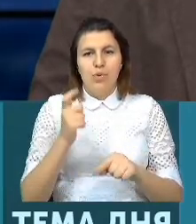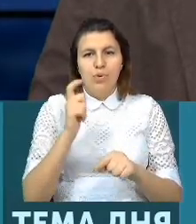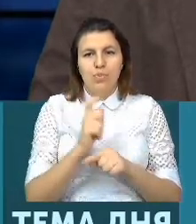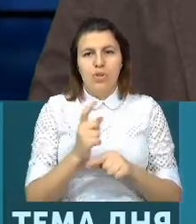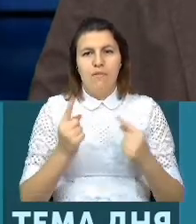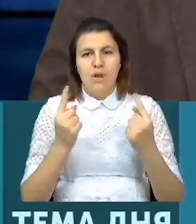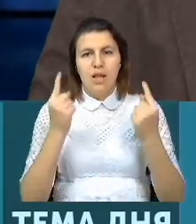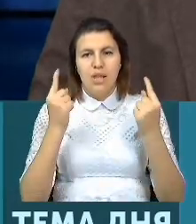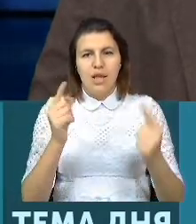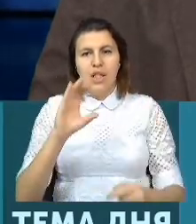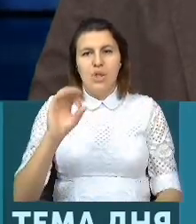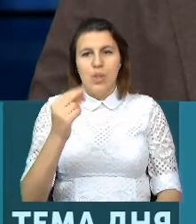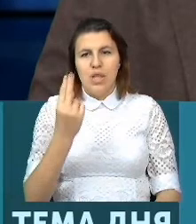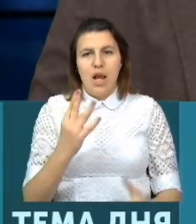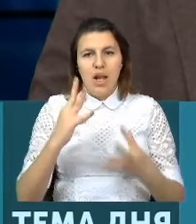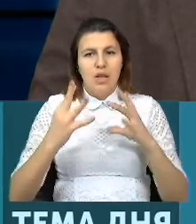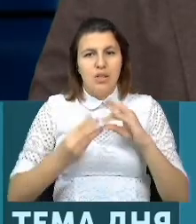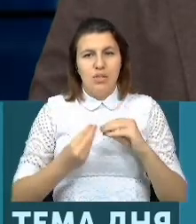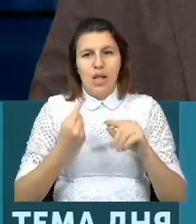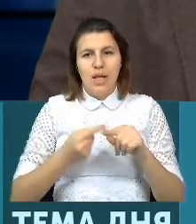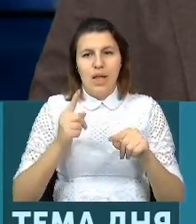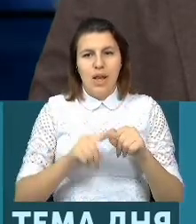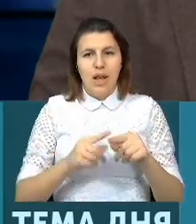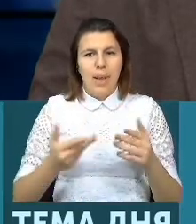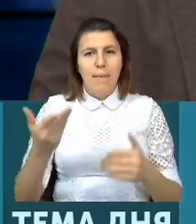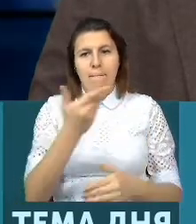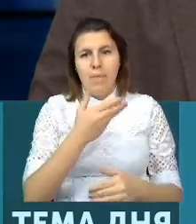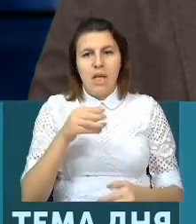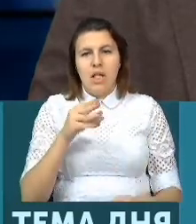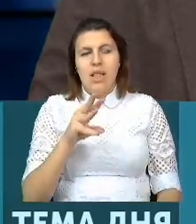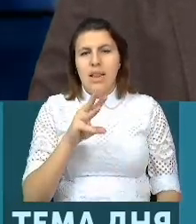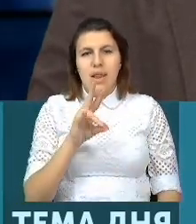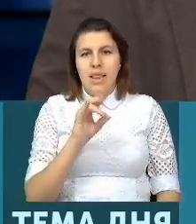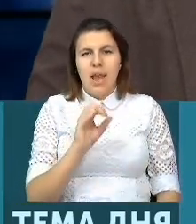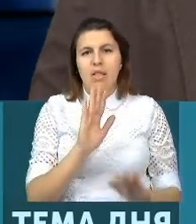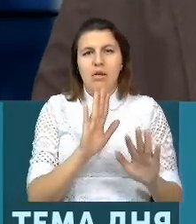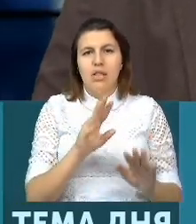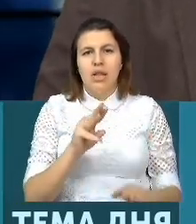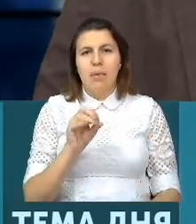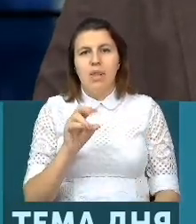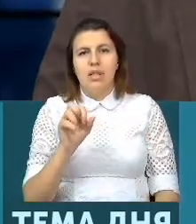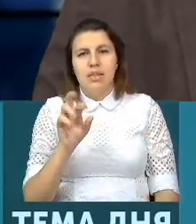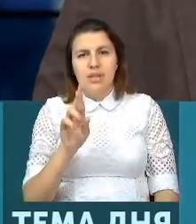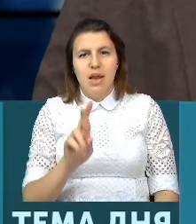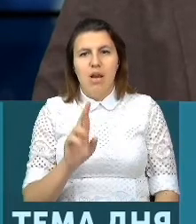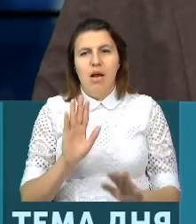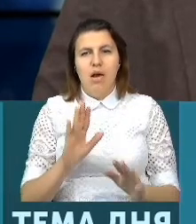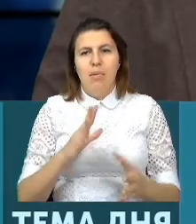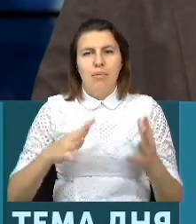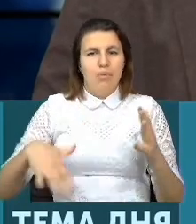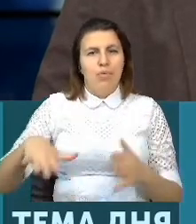результат, який ми не лише теплиця, а взагалі простори, які створились з 15-14